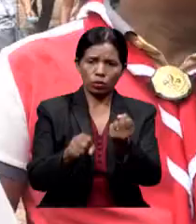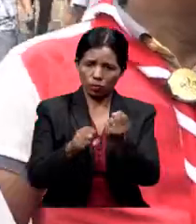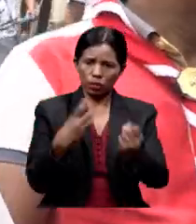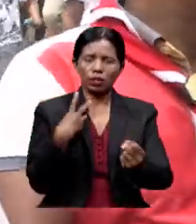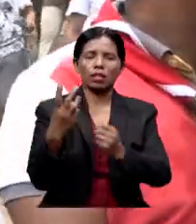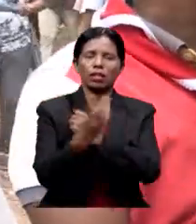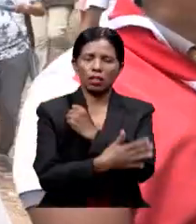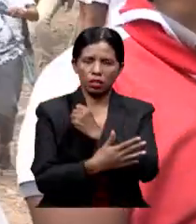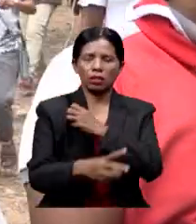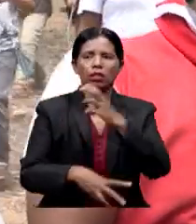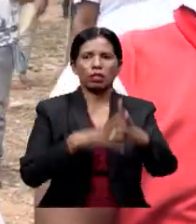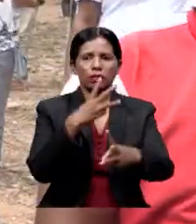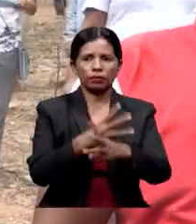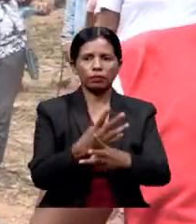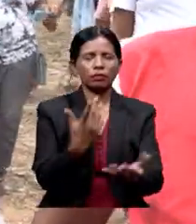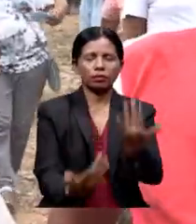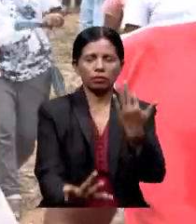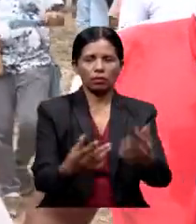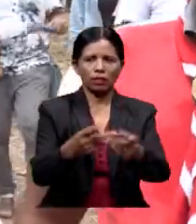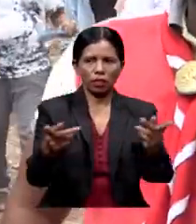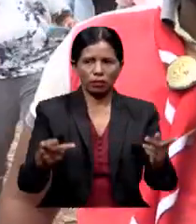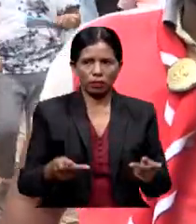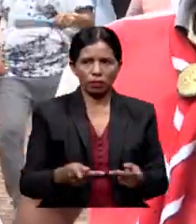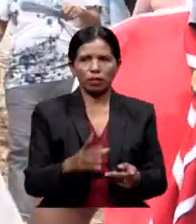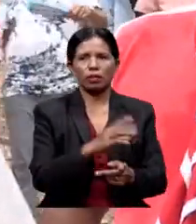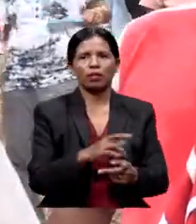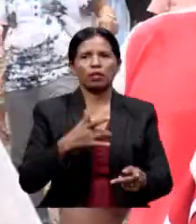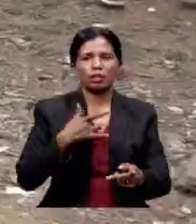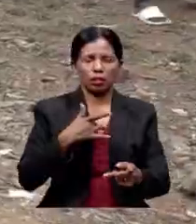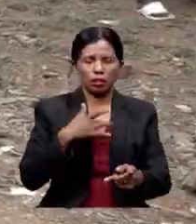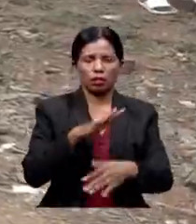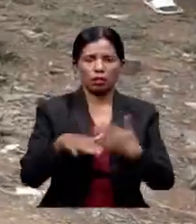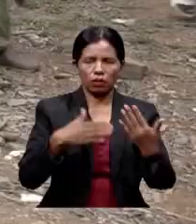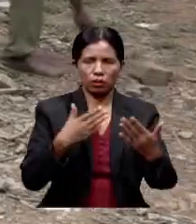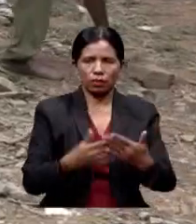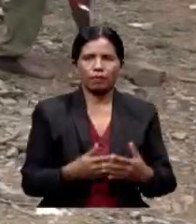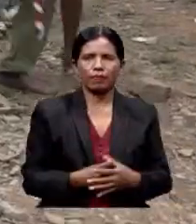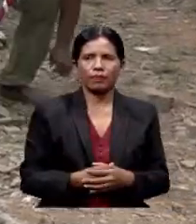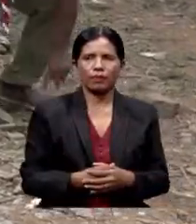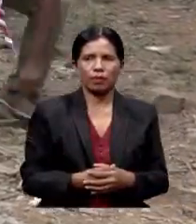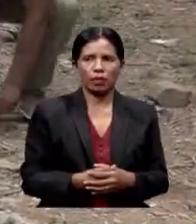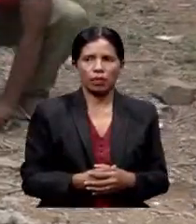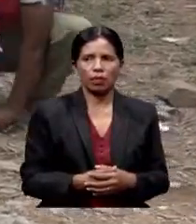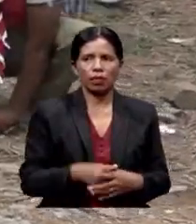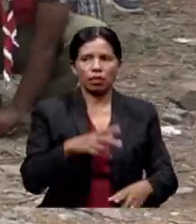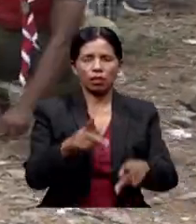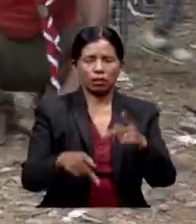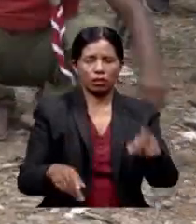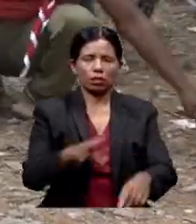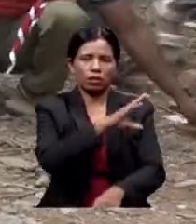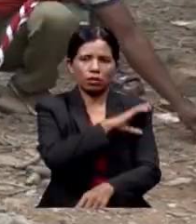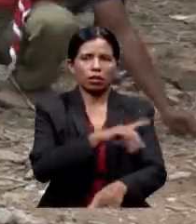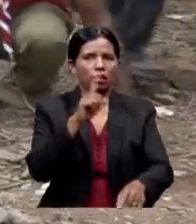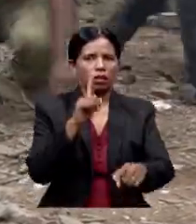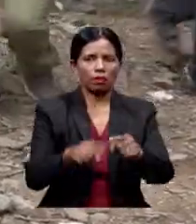mundu tomak. Oha osunurai ha oni fatin ida nene mundu tomak senti hutu nini suarne. Ho atitude sarani sirniang ne, eskutero sira la